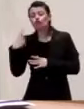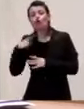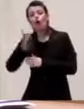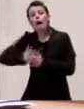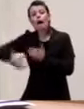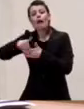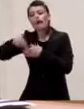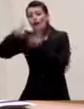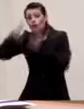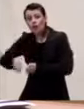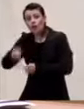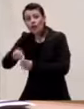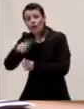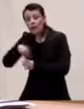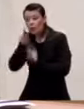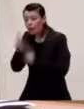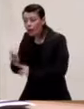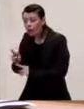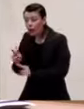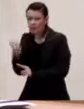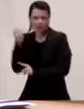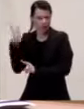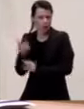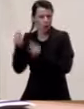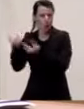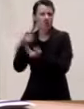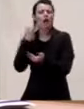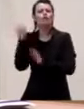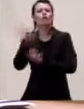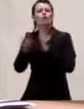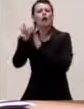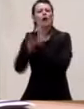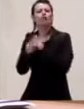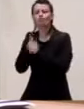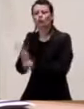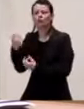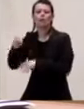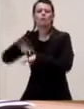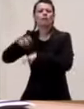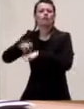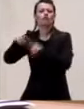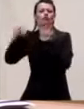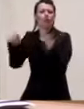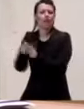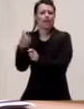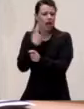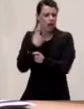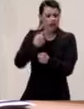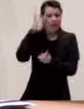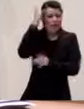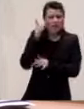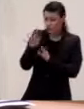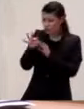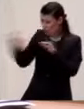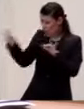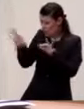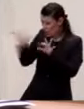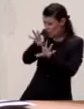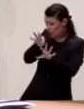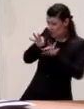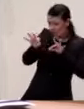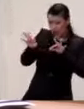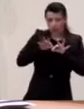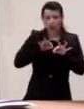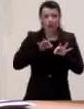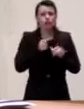dava indicazioni ai medici di medicina generale, riportando sostanzialmente degli stralci importanti di quelle che sono